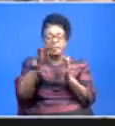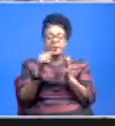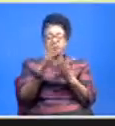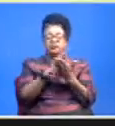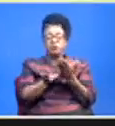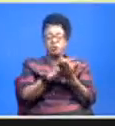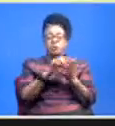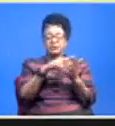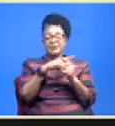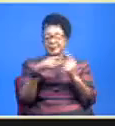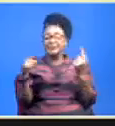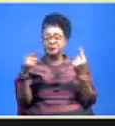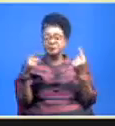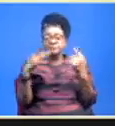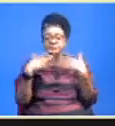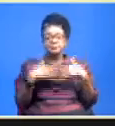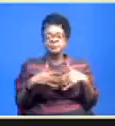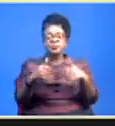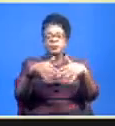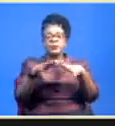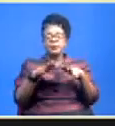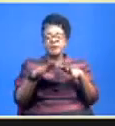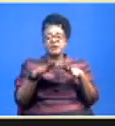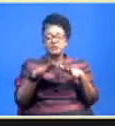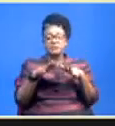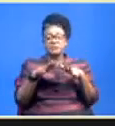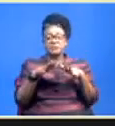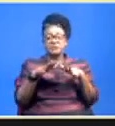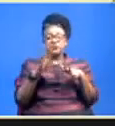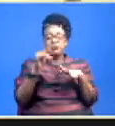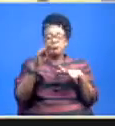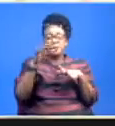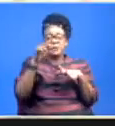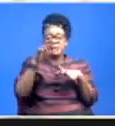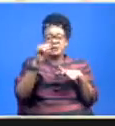kuuawa. Mwili wake ulizikwa katika makaburi ya Mbaraki